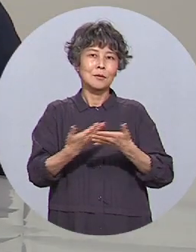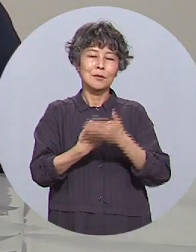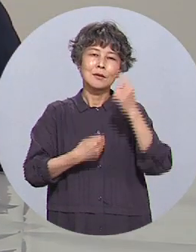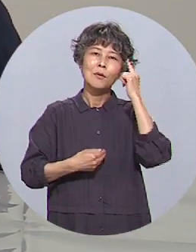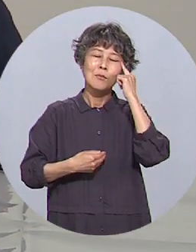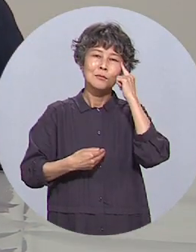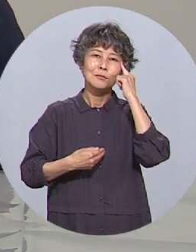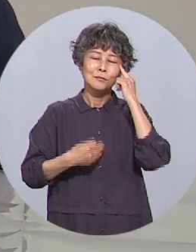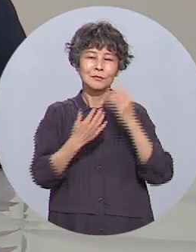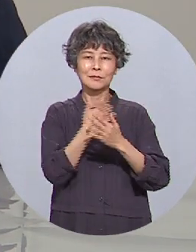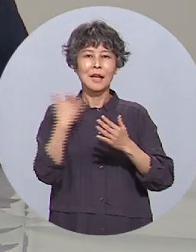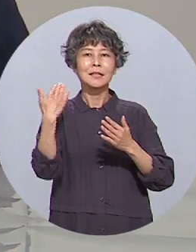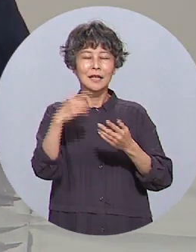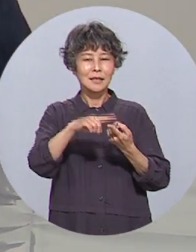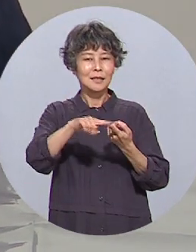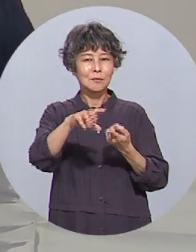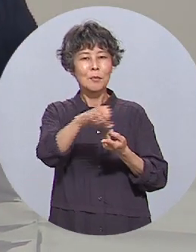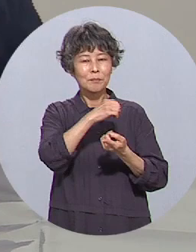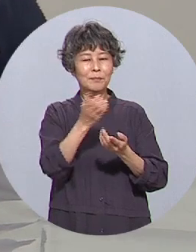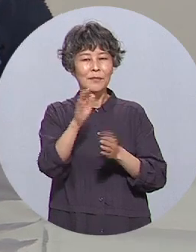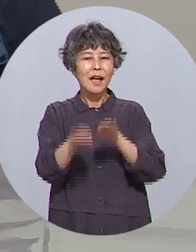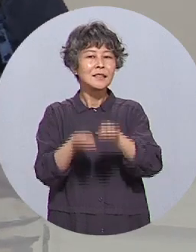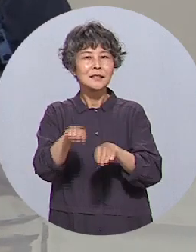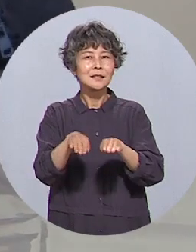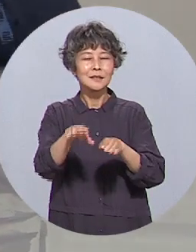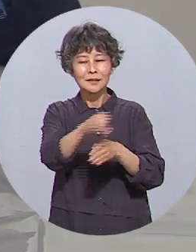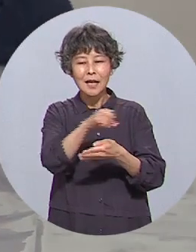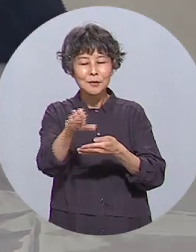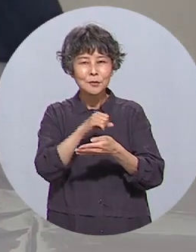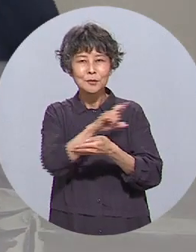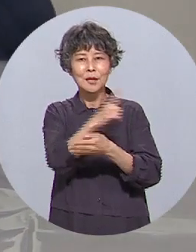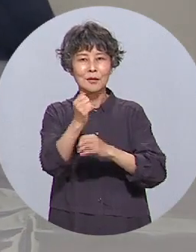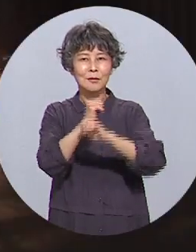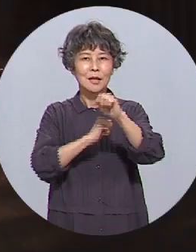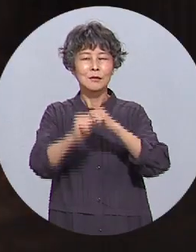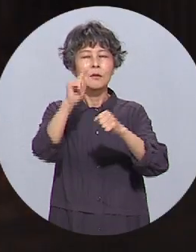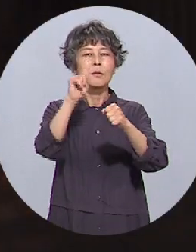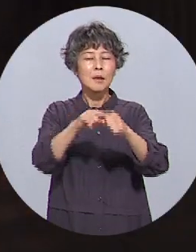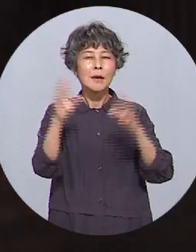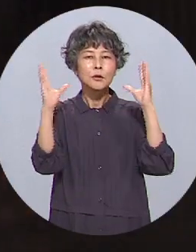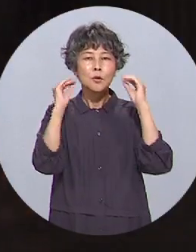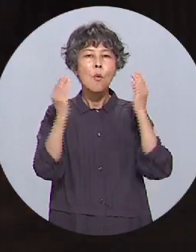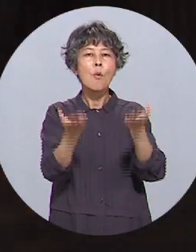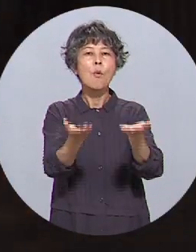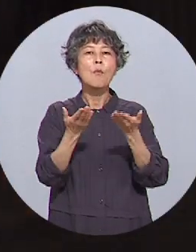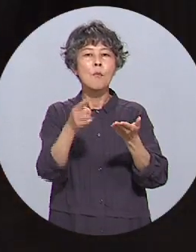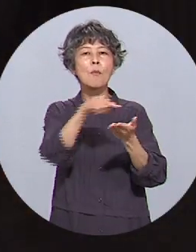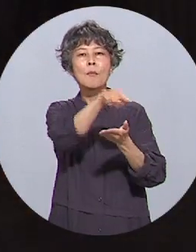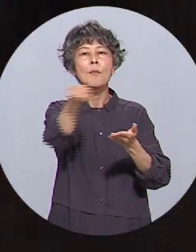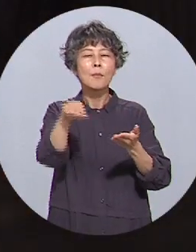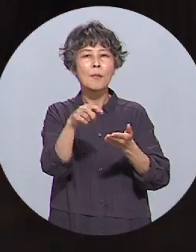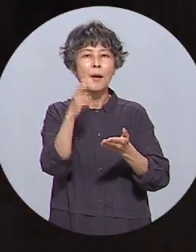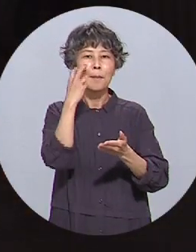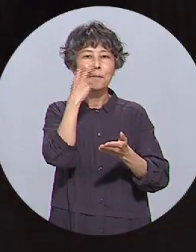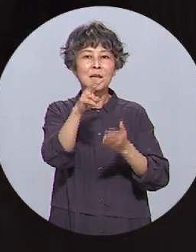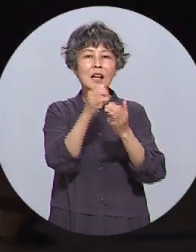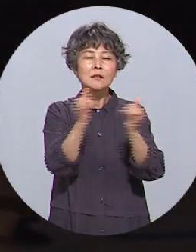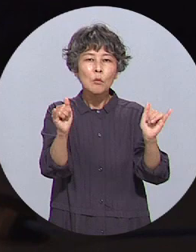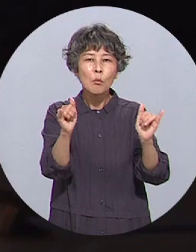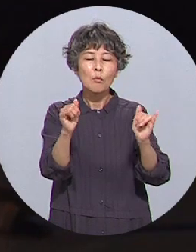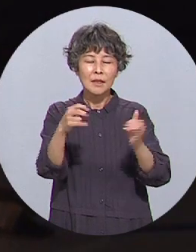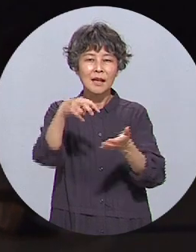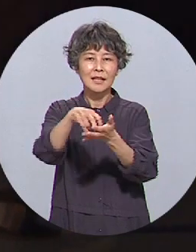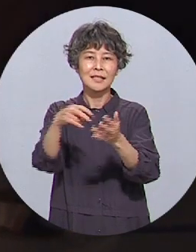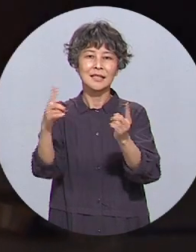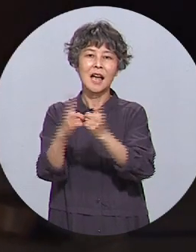私たちは指紋や足跡の採取をしますけども、そういった活動をするためには情報を提供してくれる目撃者または立